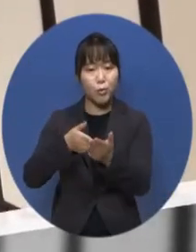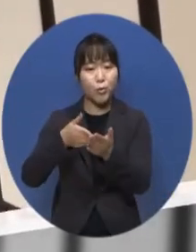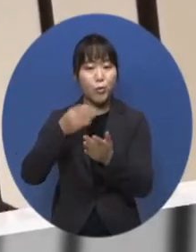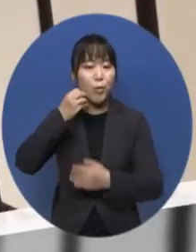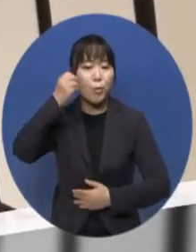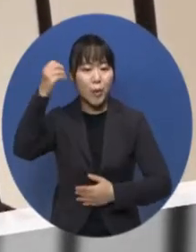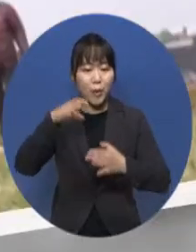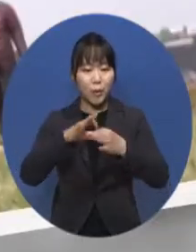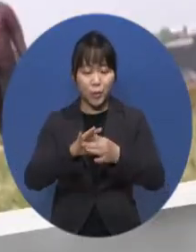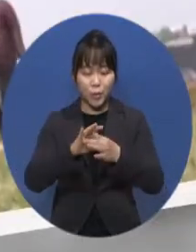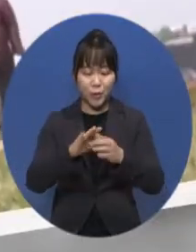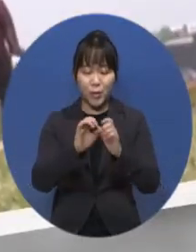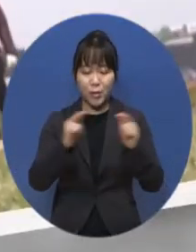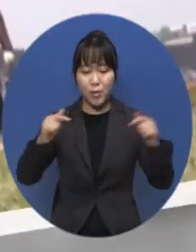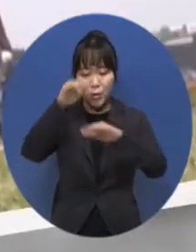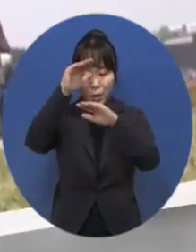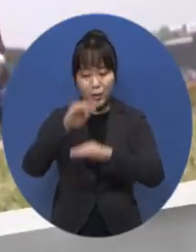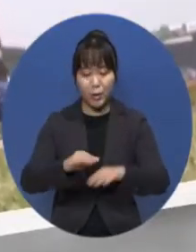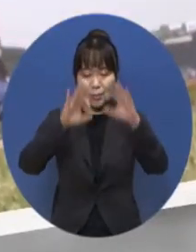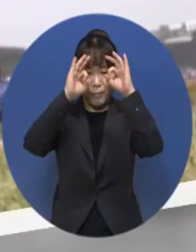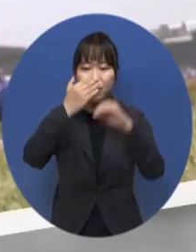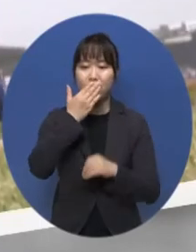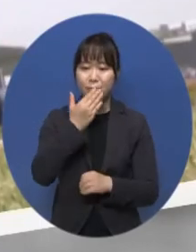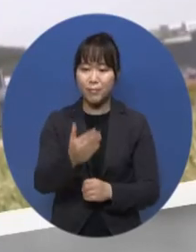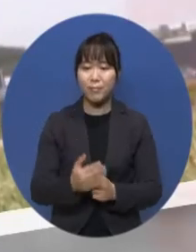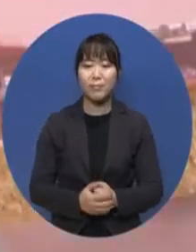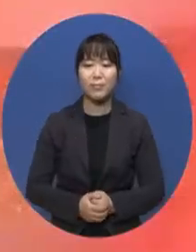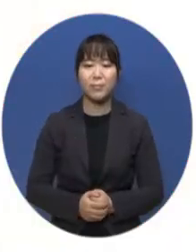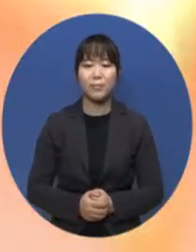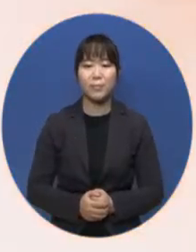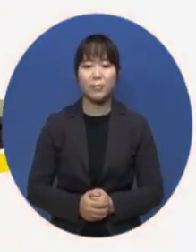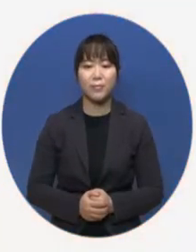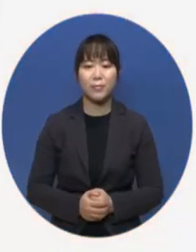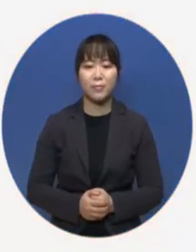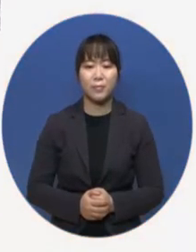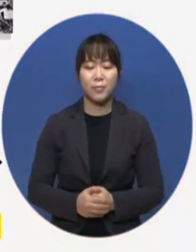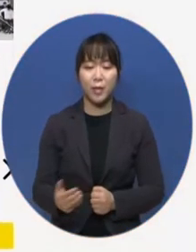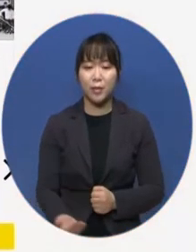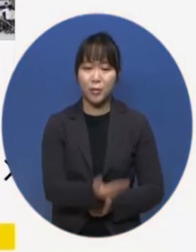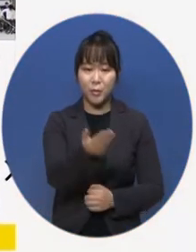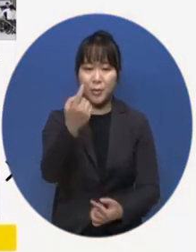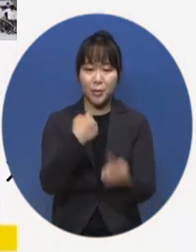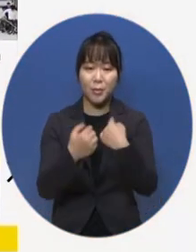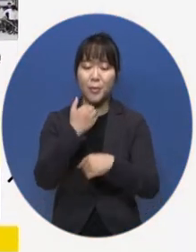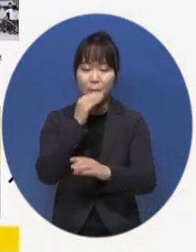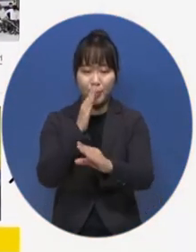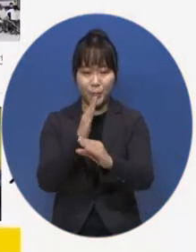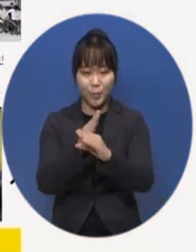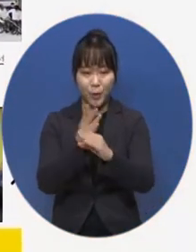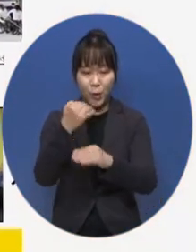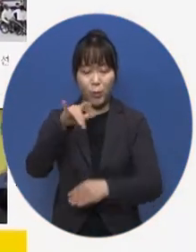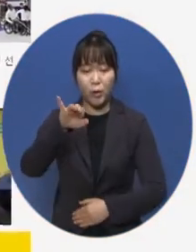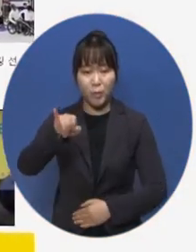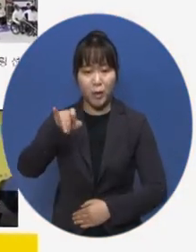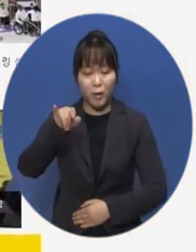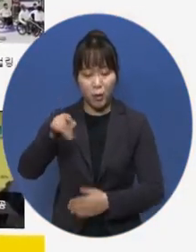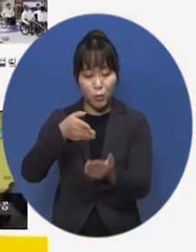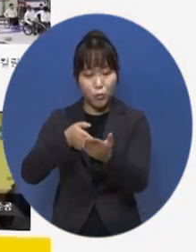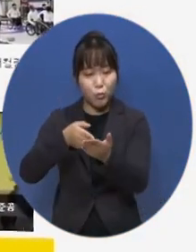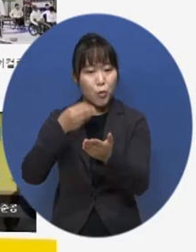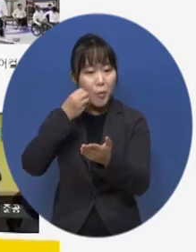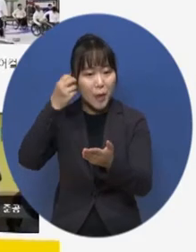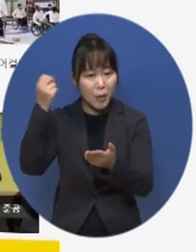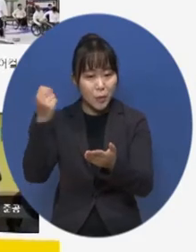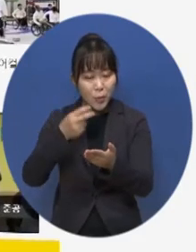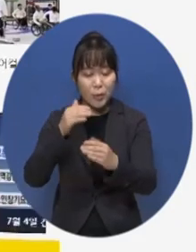웰페어뉴스 홈페이지를 통해 보다 다양한 소식을 접할 수 있습니다. 시청자 여러분의 제보를 기다립니다. 웰페어뉴스